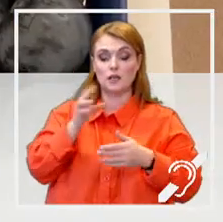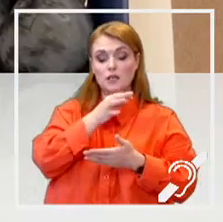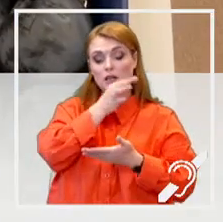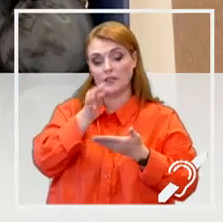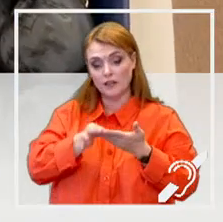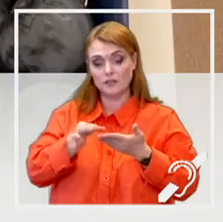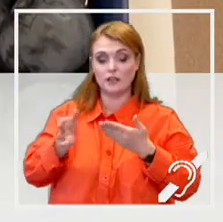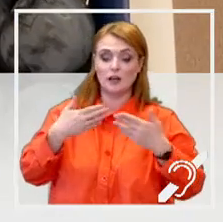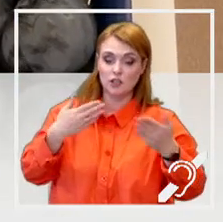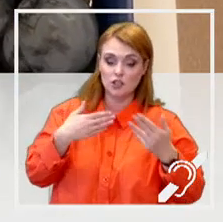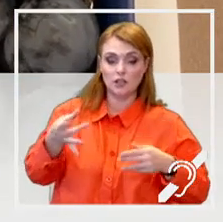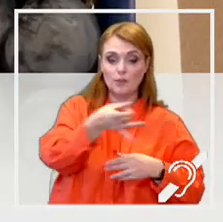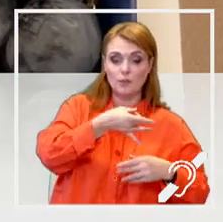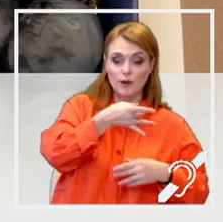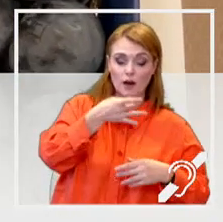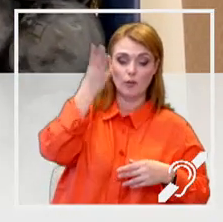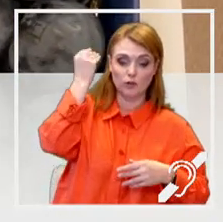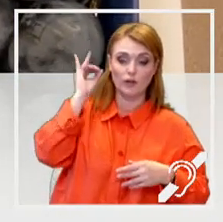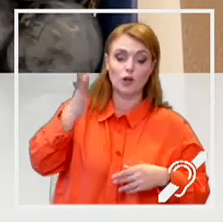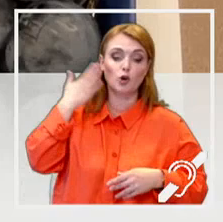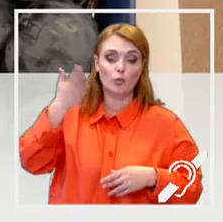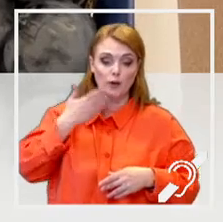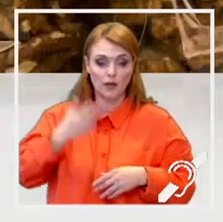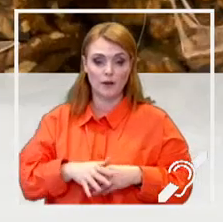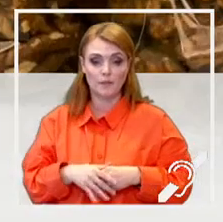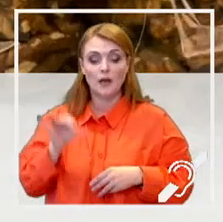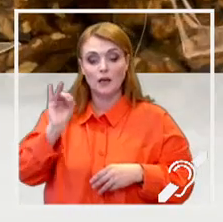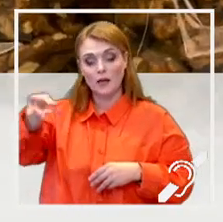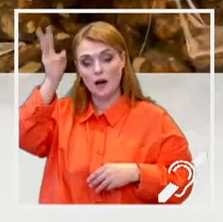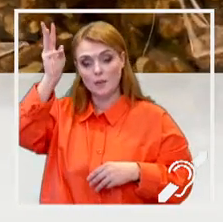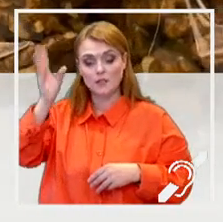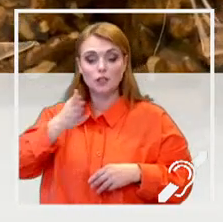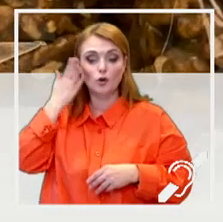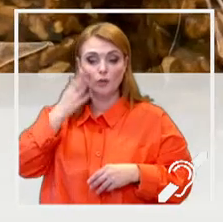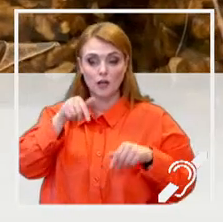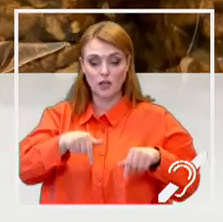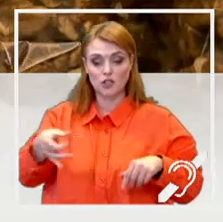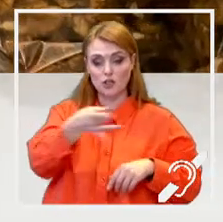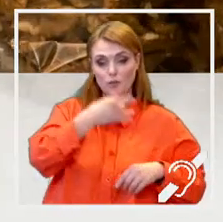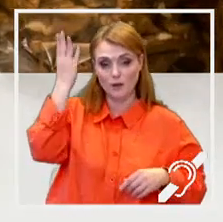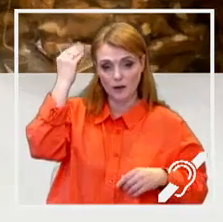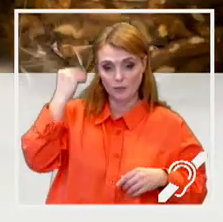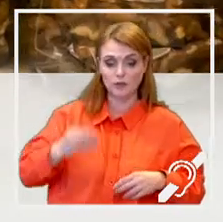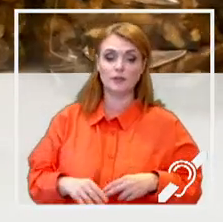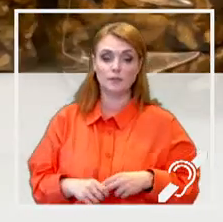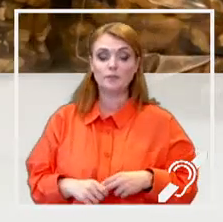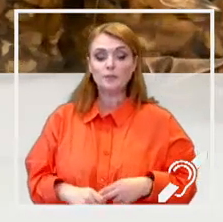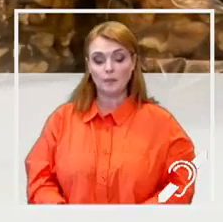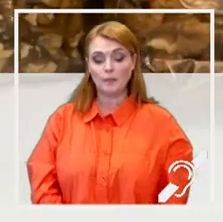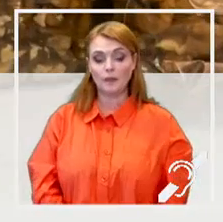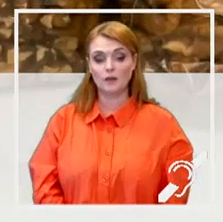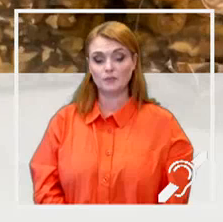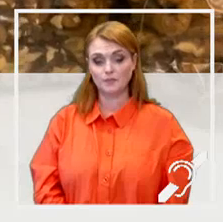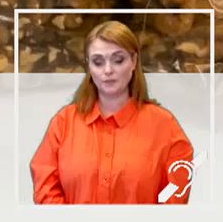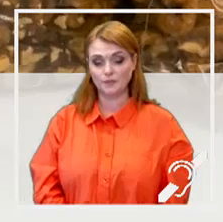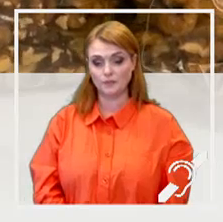Moldova și Ambasada Republicii Moldova în România, alături de consorțiul Gateway and Partners și Camera Bilaterală de Comerț și